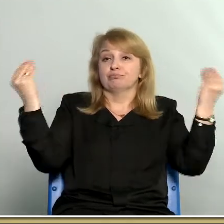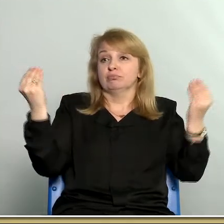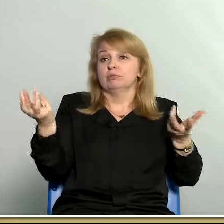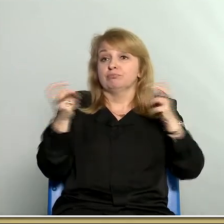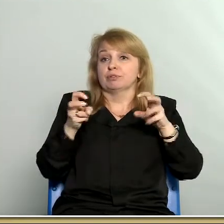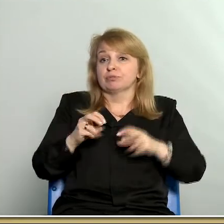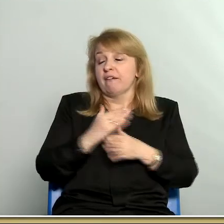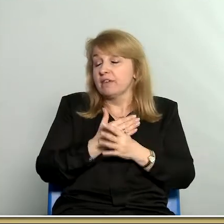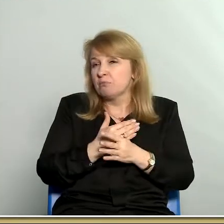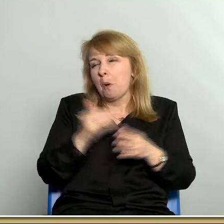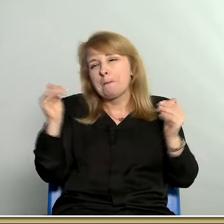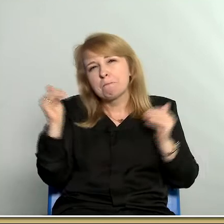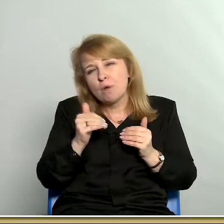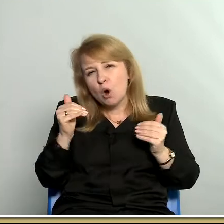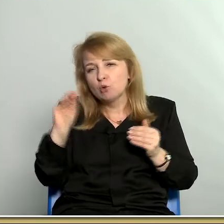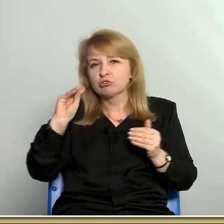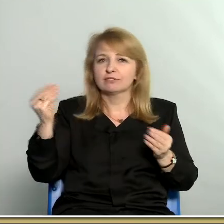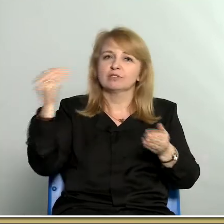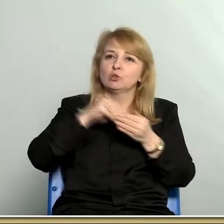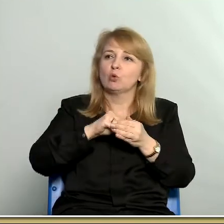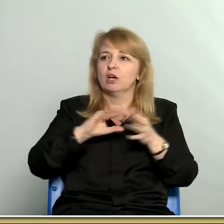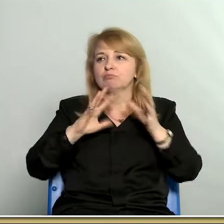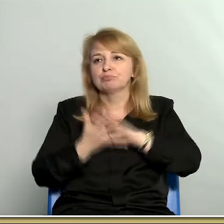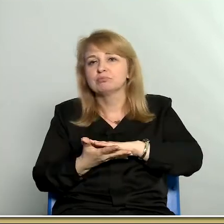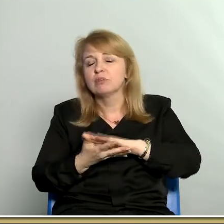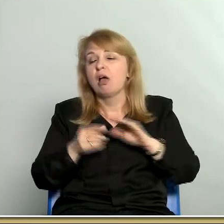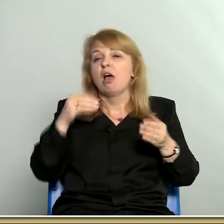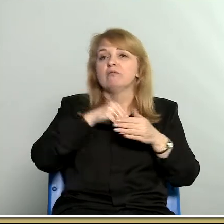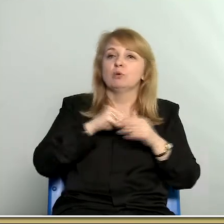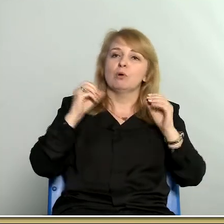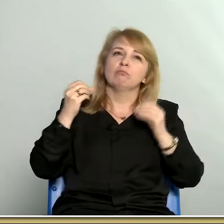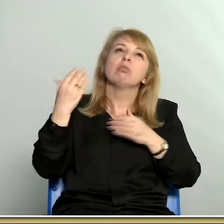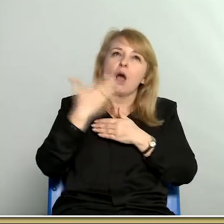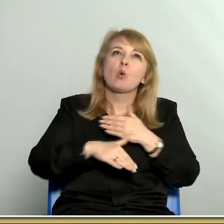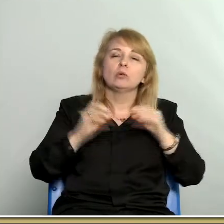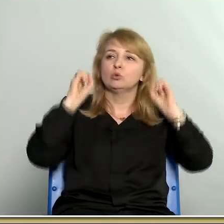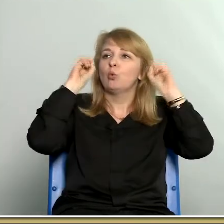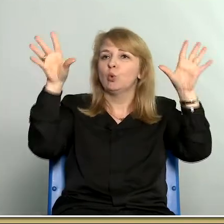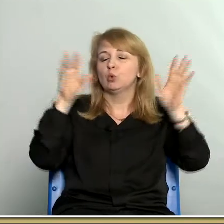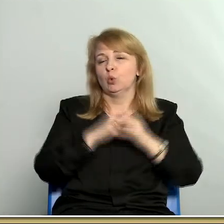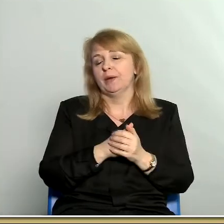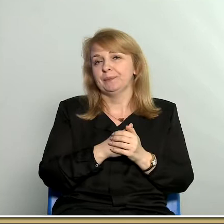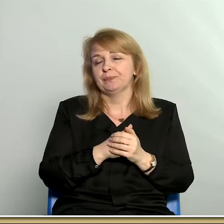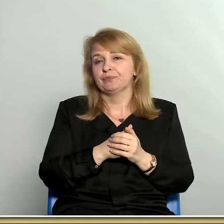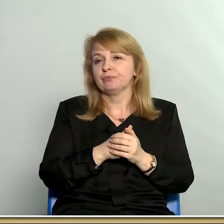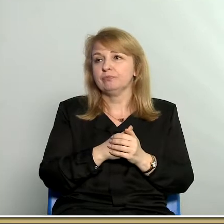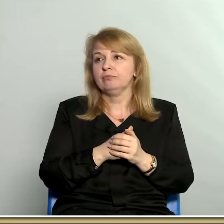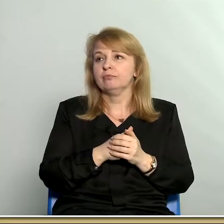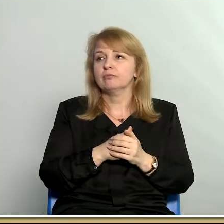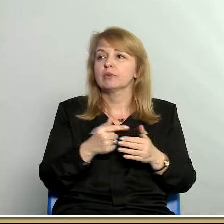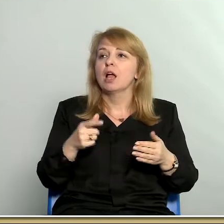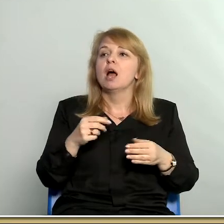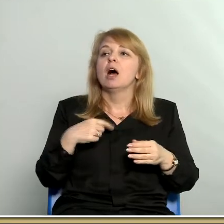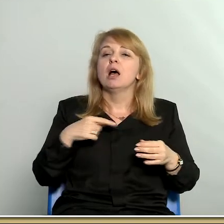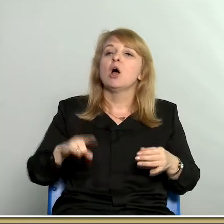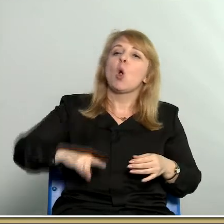morze rewitalizacji i w ostateczności kultury. Jeżeli chodzi o lotniska, no to